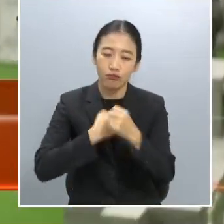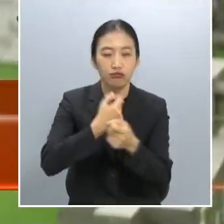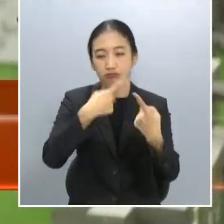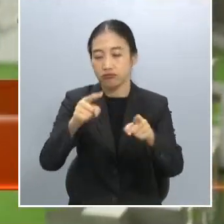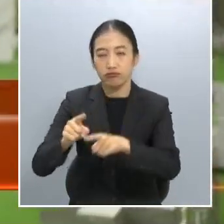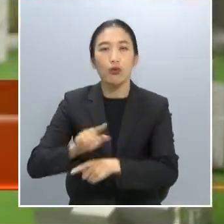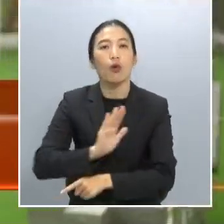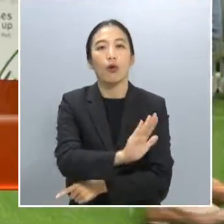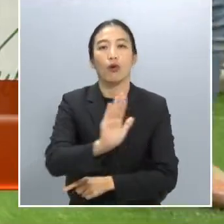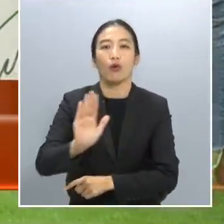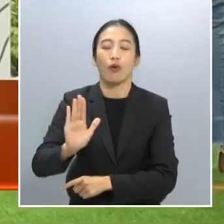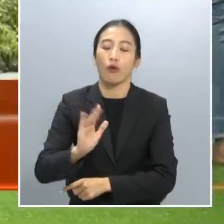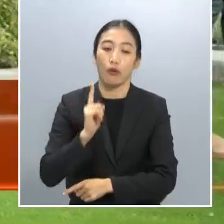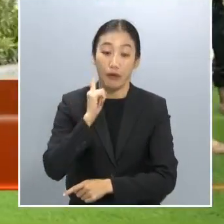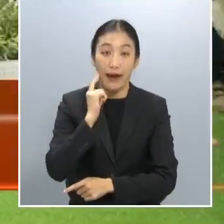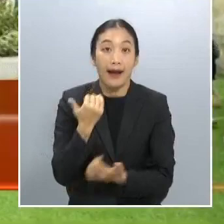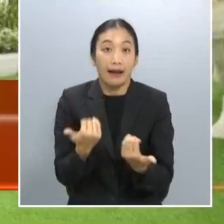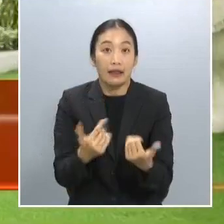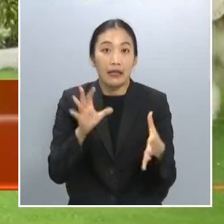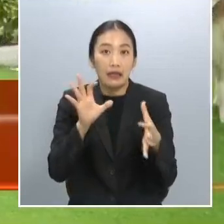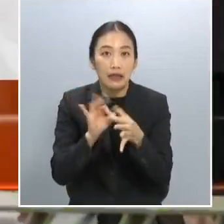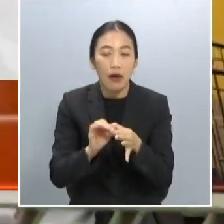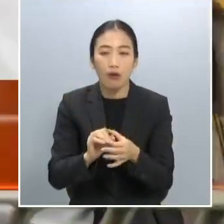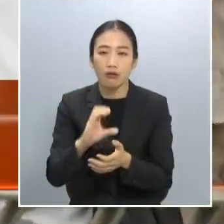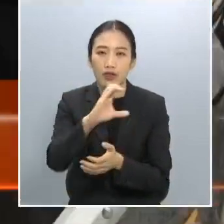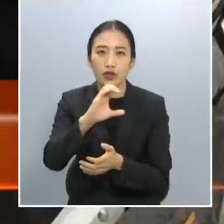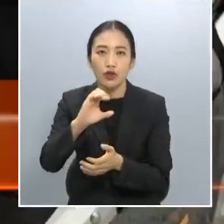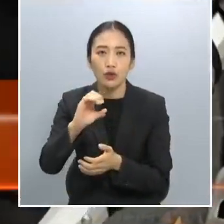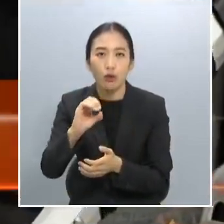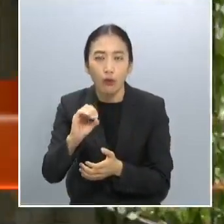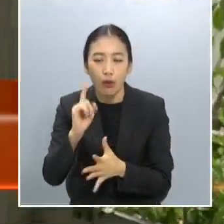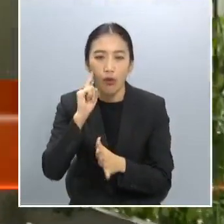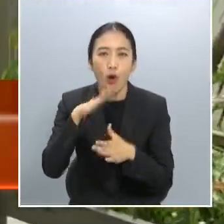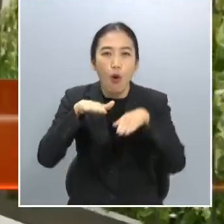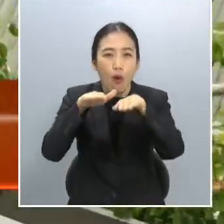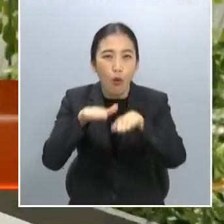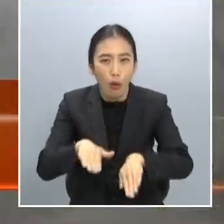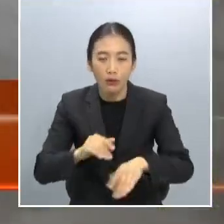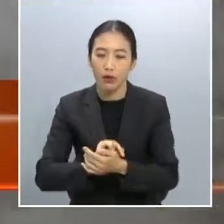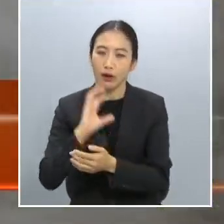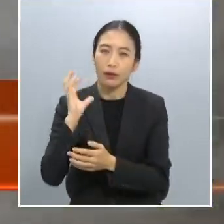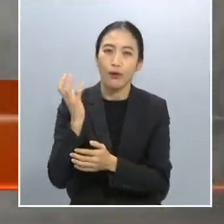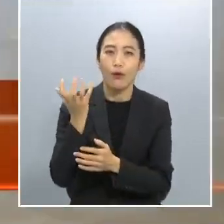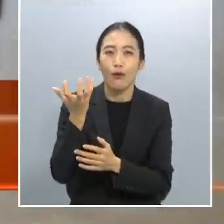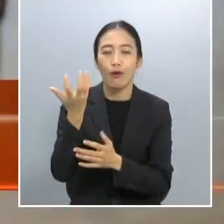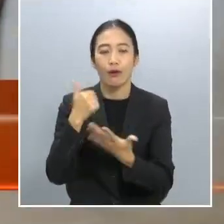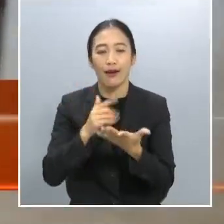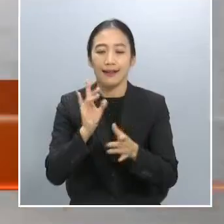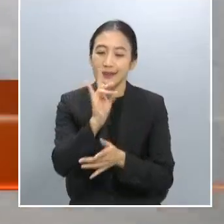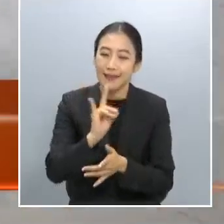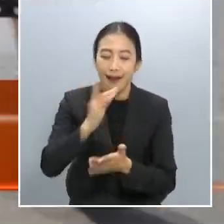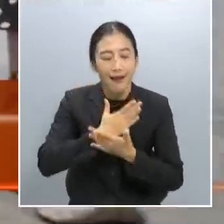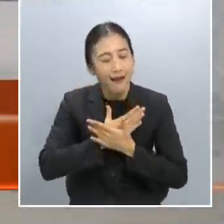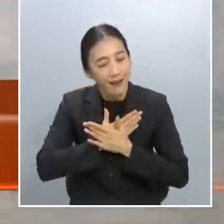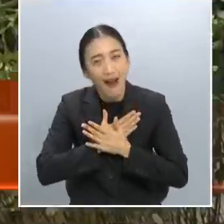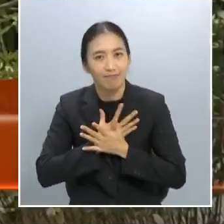และยัเป็น Low Carbon Mall ค่ะนำเทรนด์ศูยกค้ารักโลกและรักษัทด้วยสามารถพา Buddy สีขามา